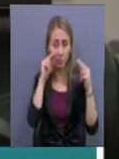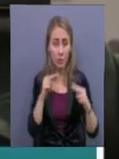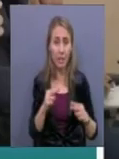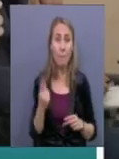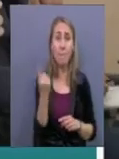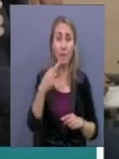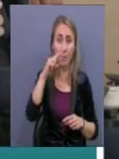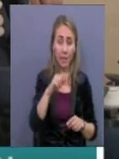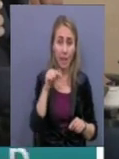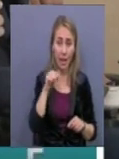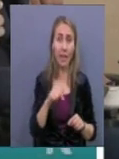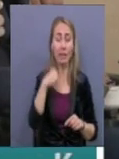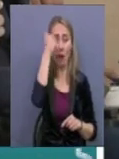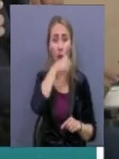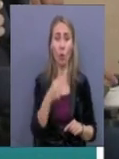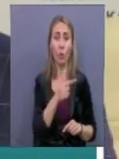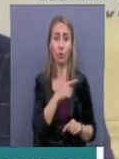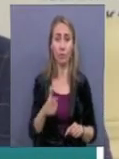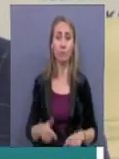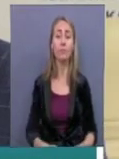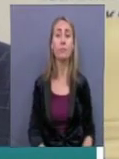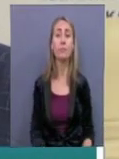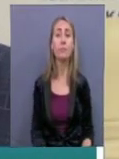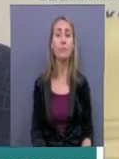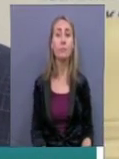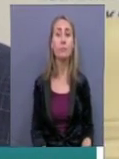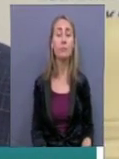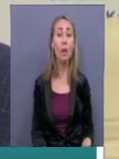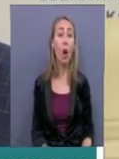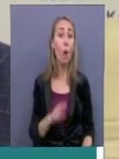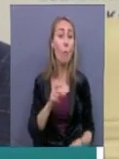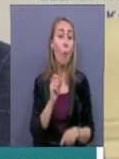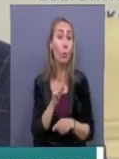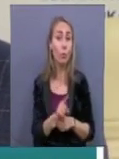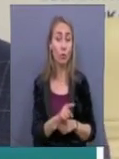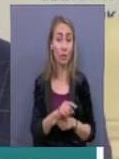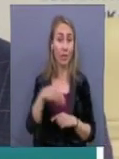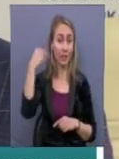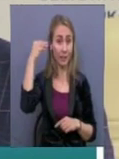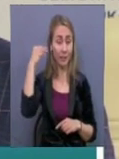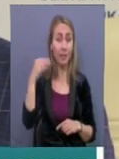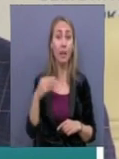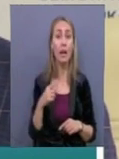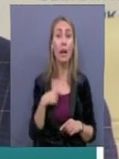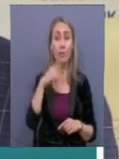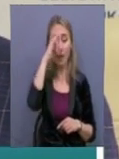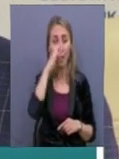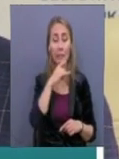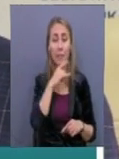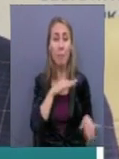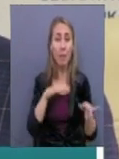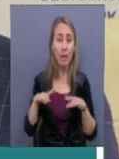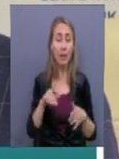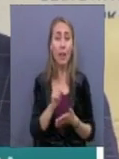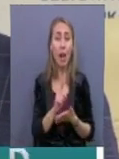жылдың 1 қаңтарынан бастап күшіне енген болатын. По поручению елбасы в Казахстане проводится. Елбасы тапсырмасына сәйкес, биылғы жылдың маусым